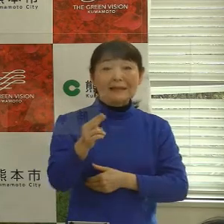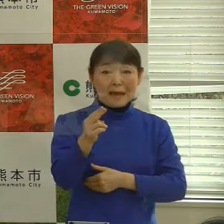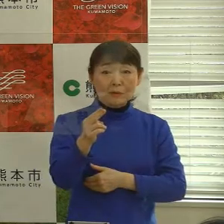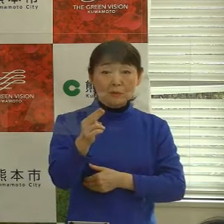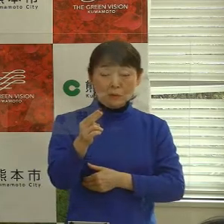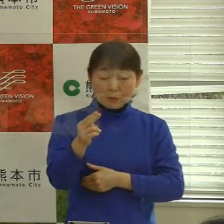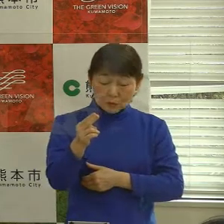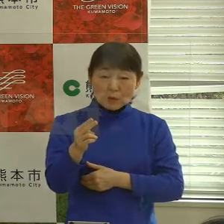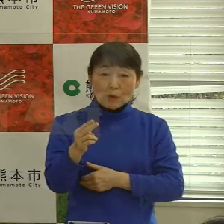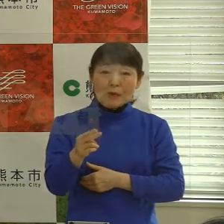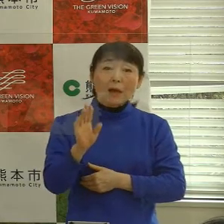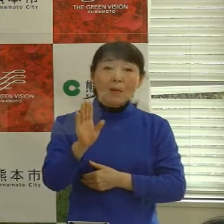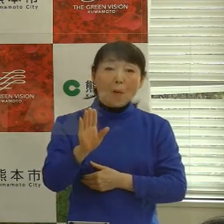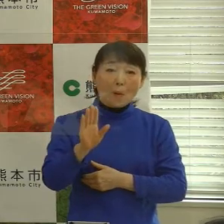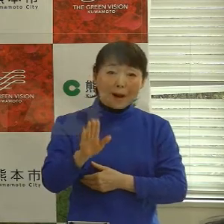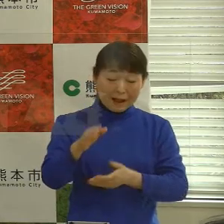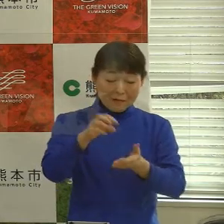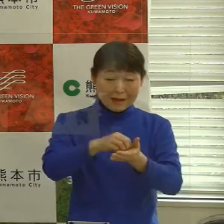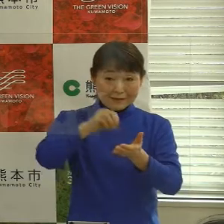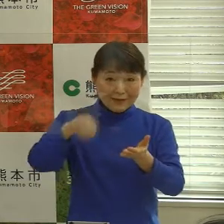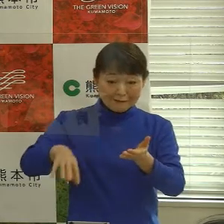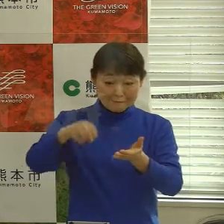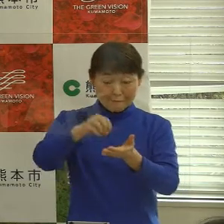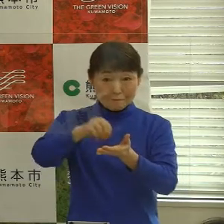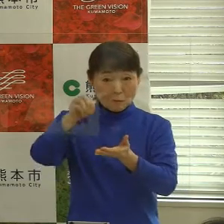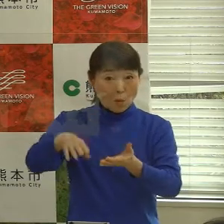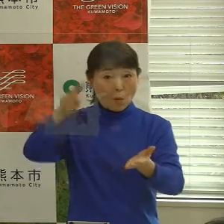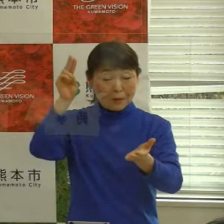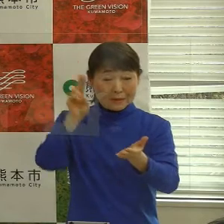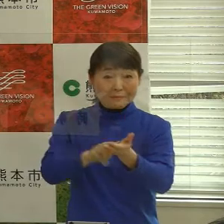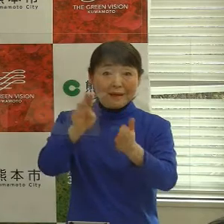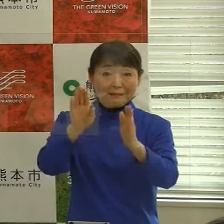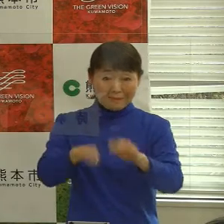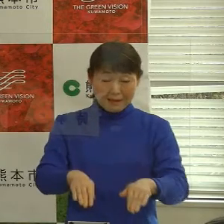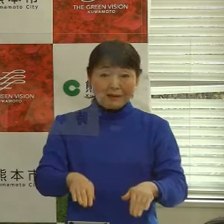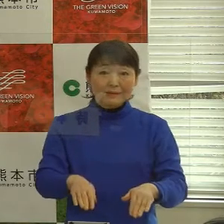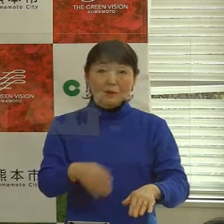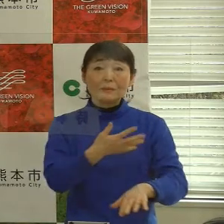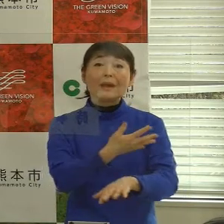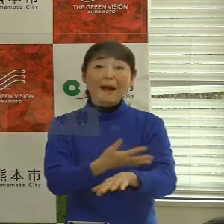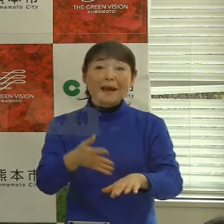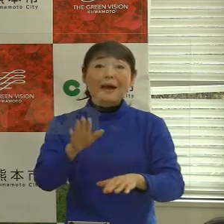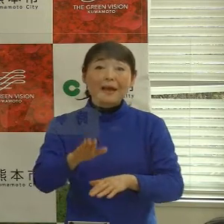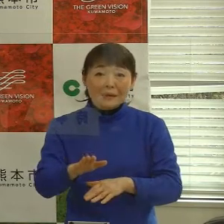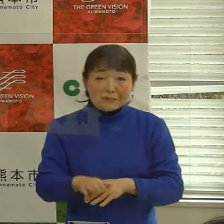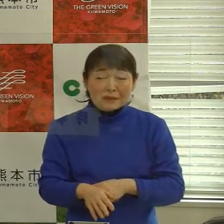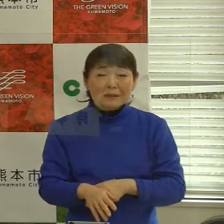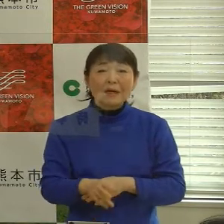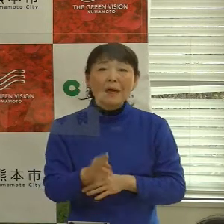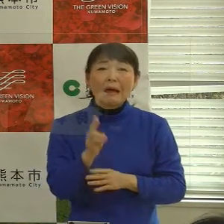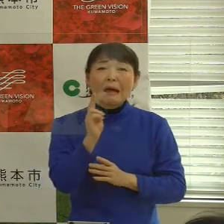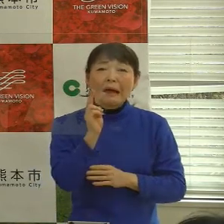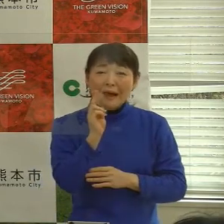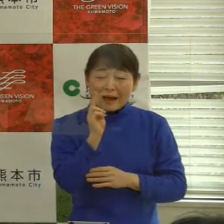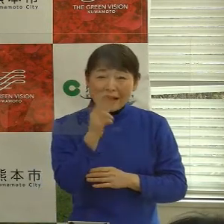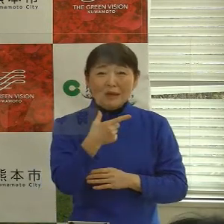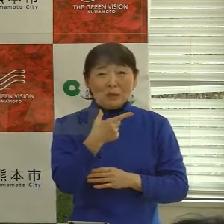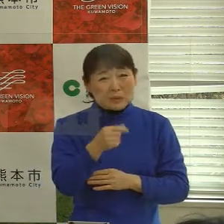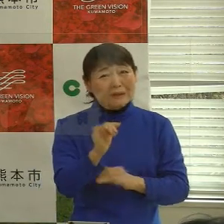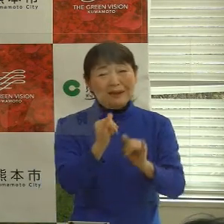で、今回撤去を決めたということでございます。でやはり愛煙家の方々に非常